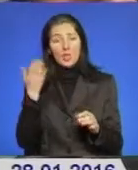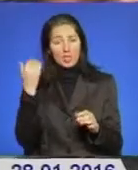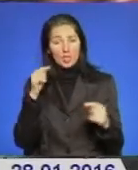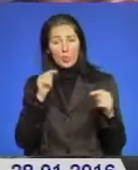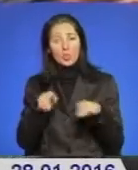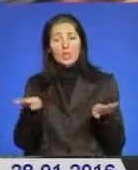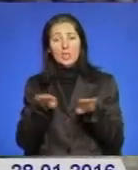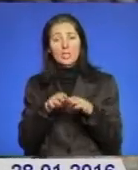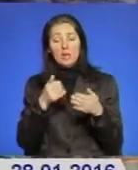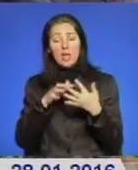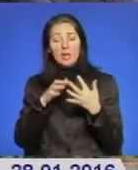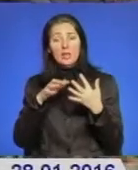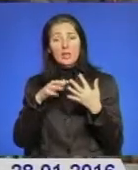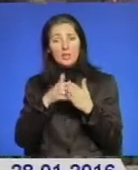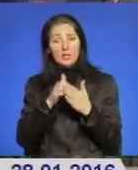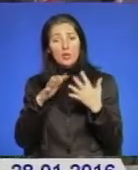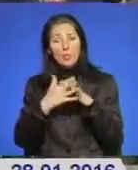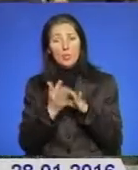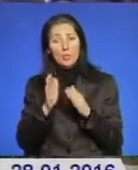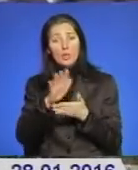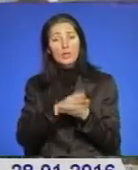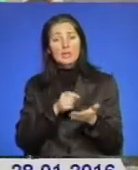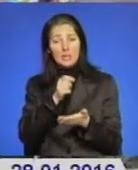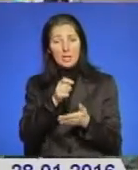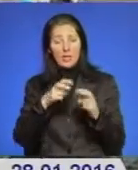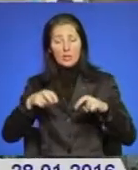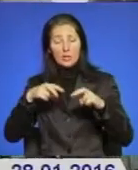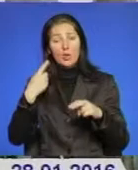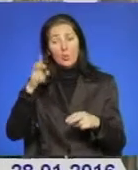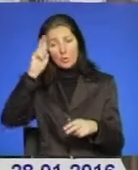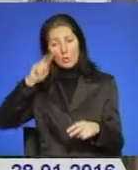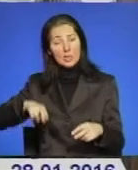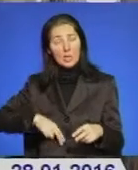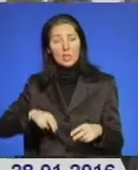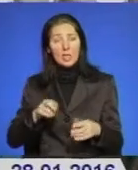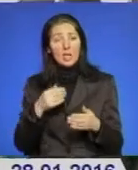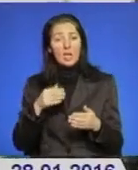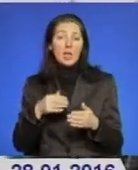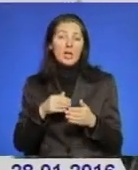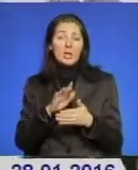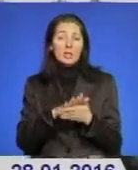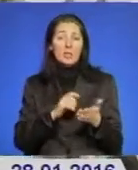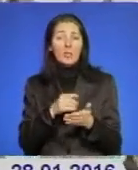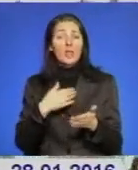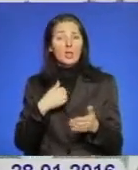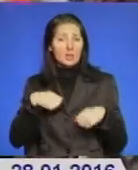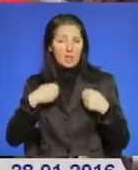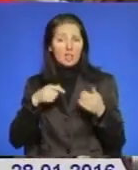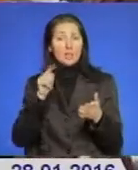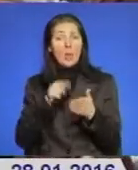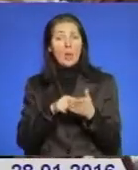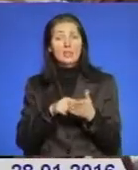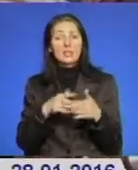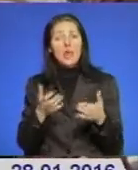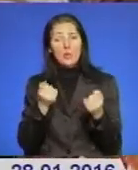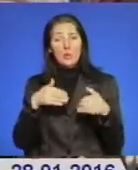подана заява на розгляд обласної адміністрації, але її проігнорували. Ми намагалися потрапити до нього на прийом. Ми звернулися до